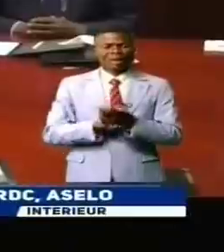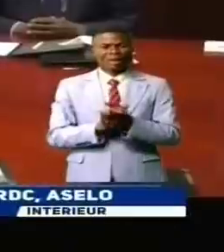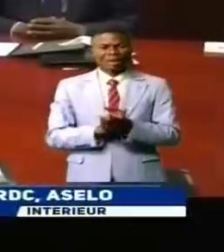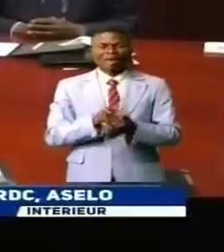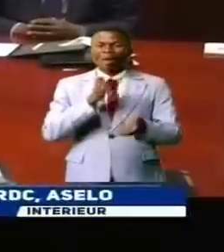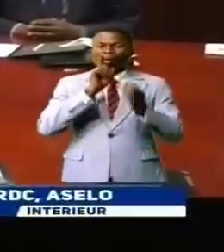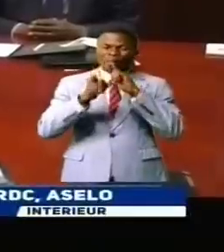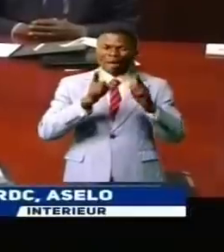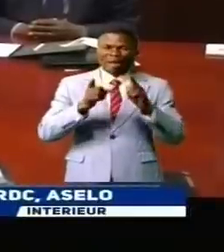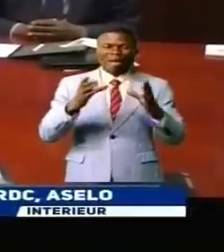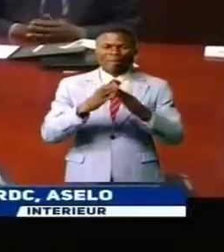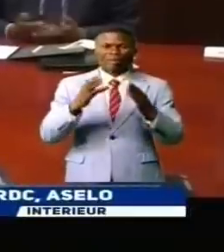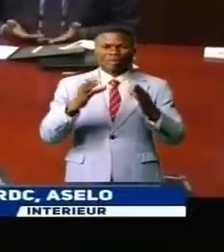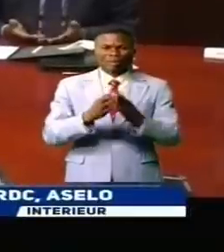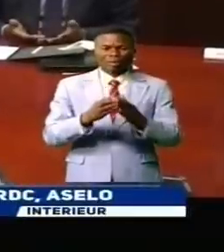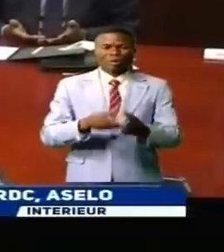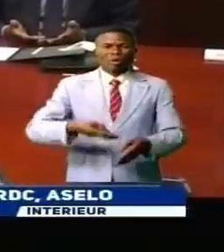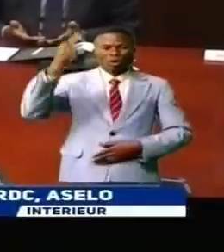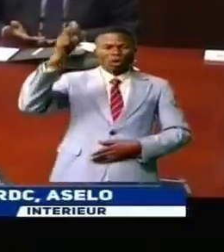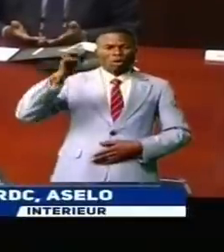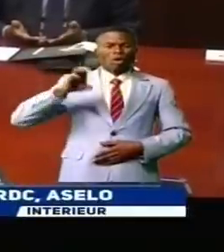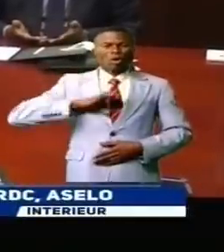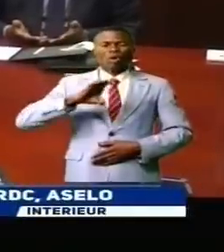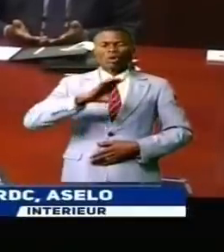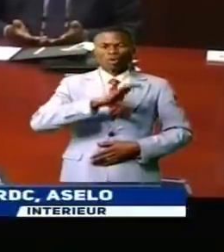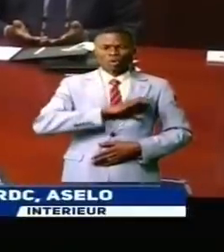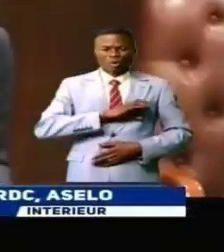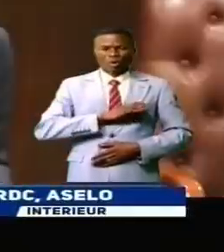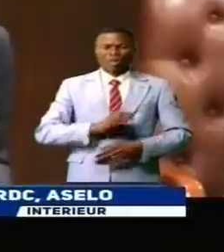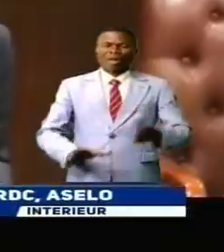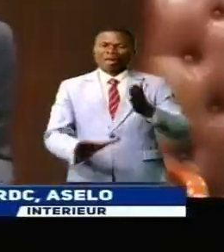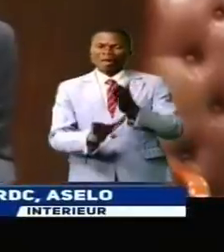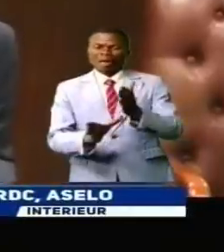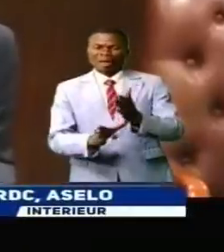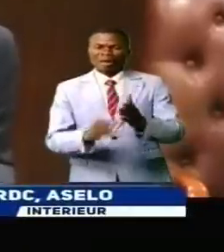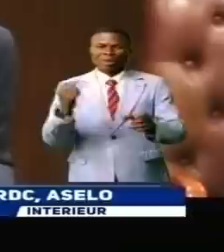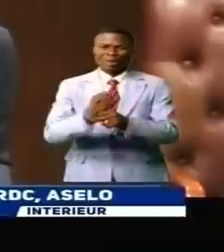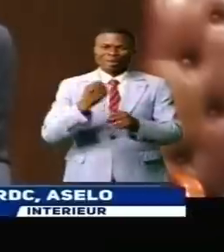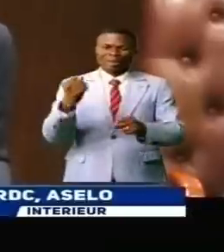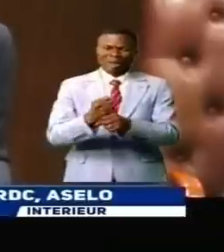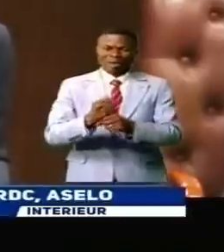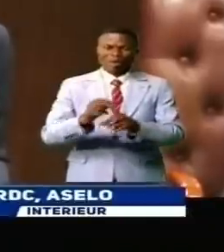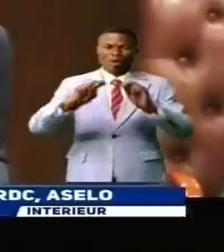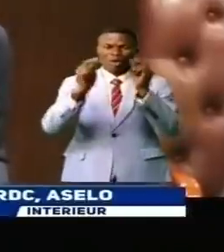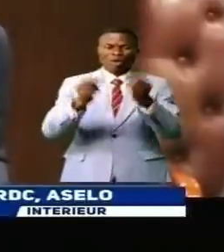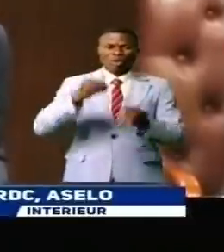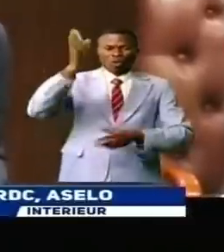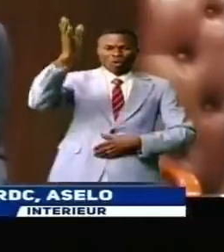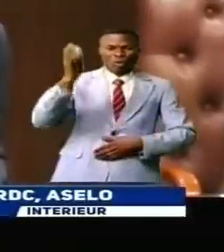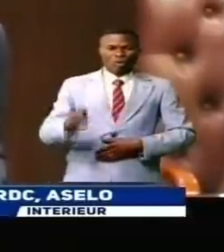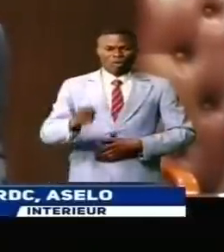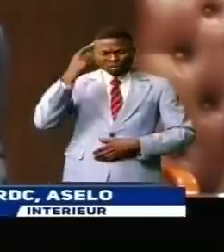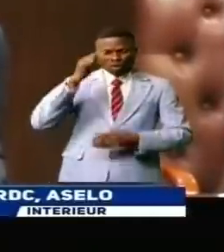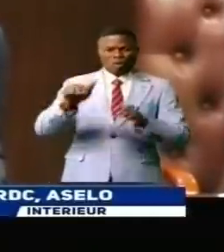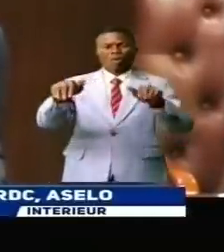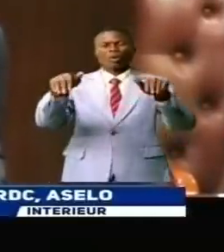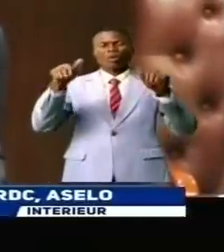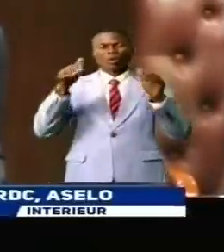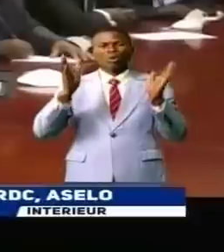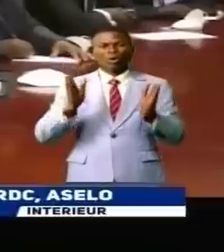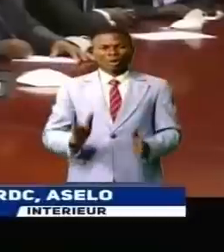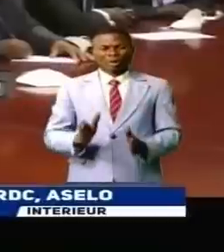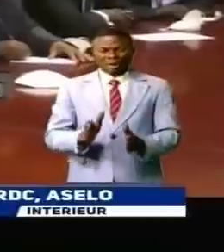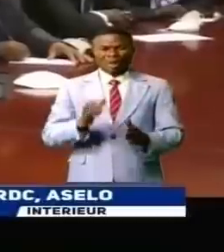a discuté avec le haut-commissaire assistant chargé des opérations du Haut-Commissariat pour les réfugiés, en vue de